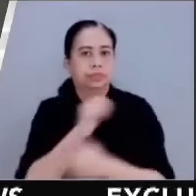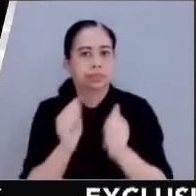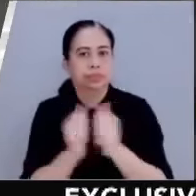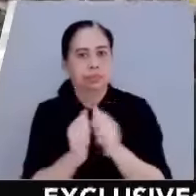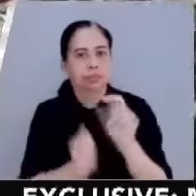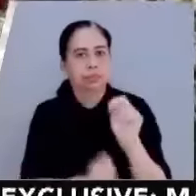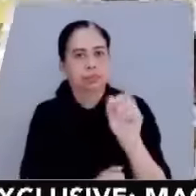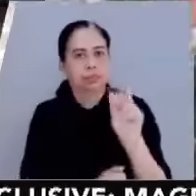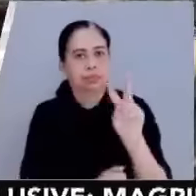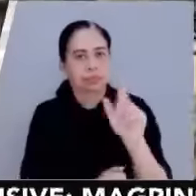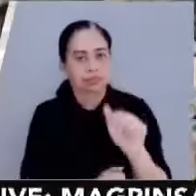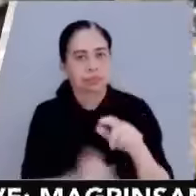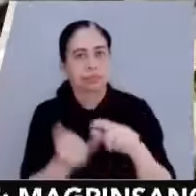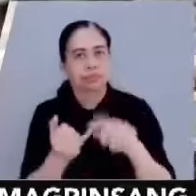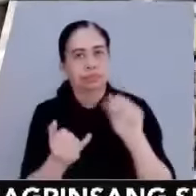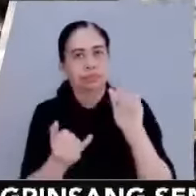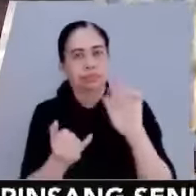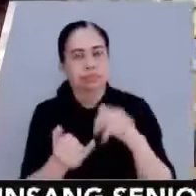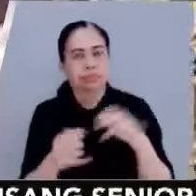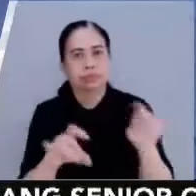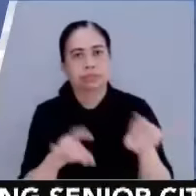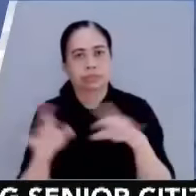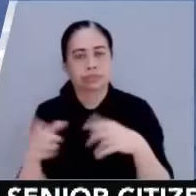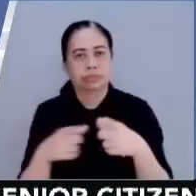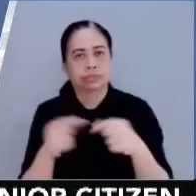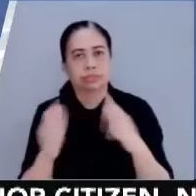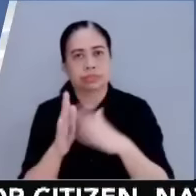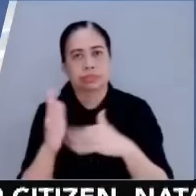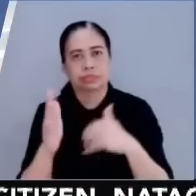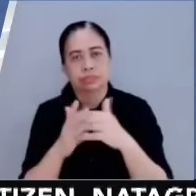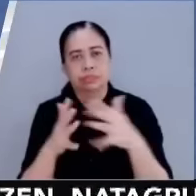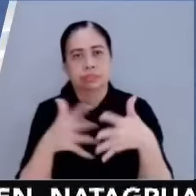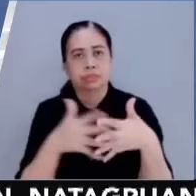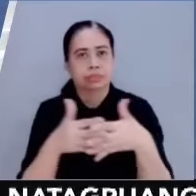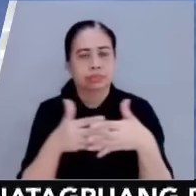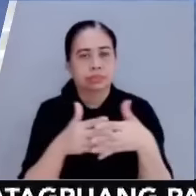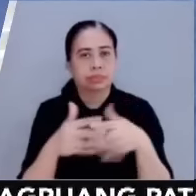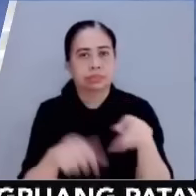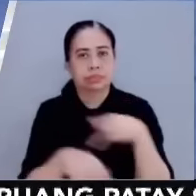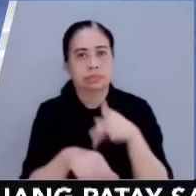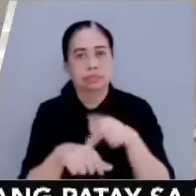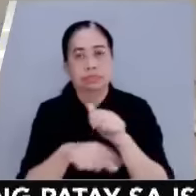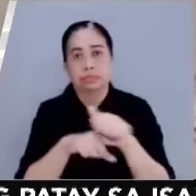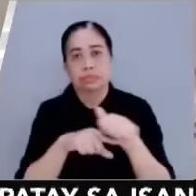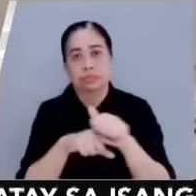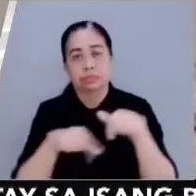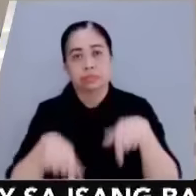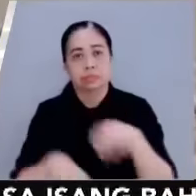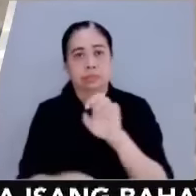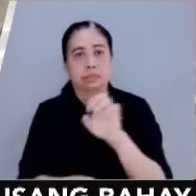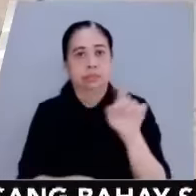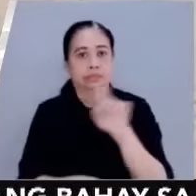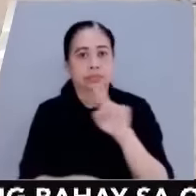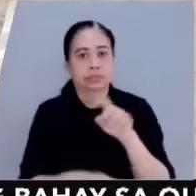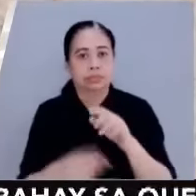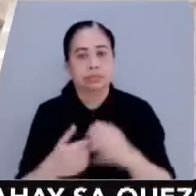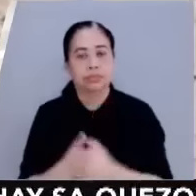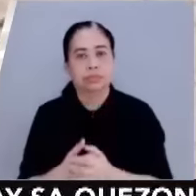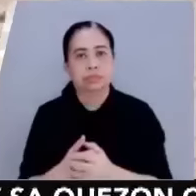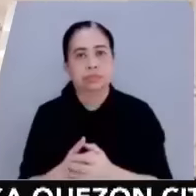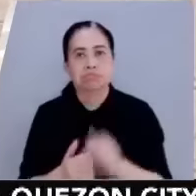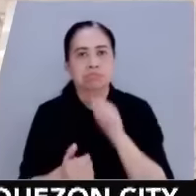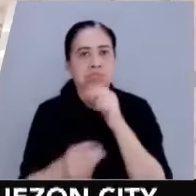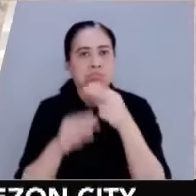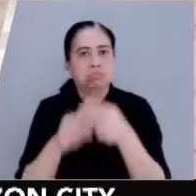Force units ng Australia, Japan, New Zealand, Amerika at Pilipinas sa pagsasanay sa loob ng ating Exclusive Economic Zone. Hindi binanggit kung